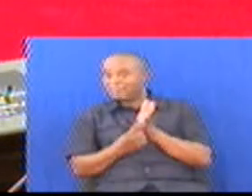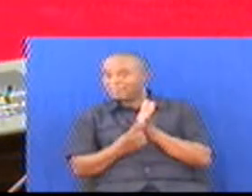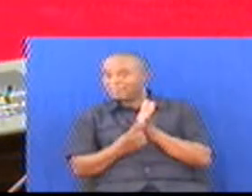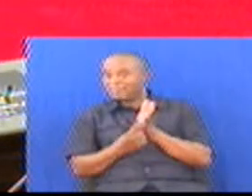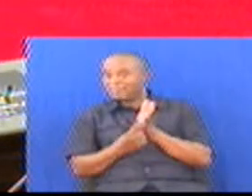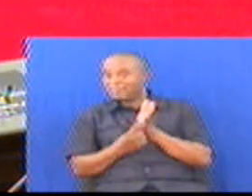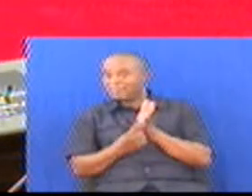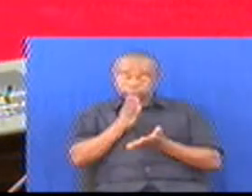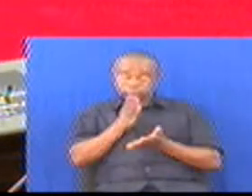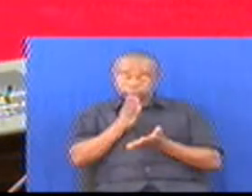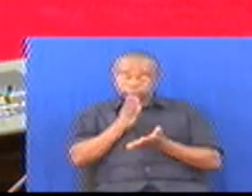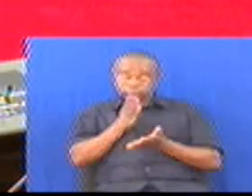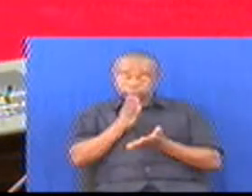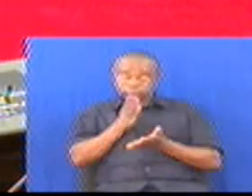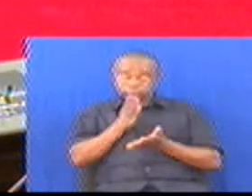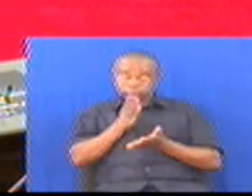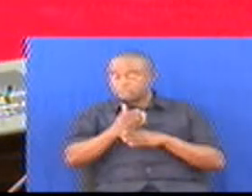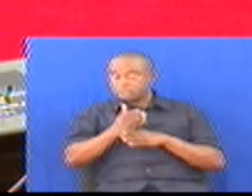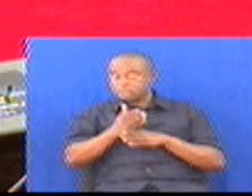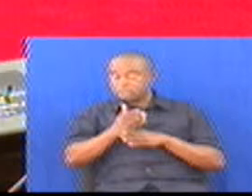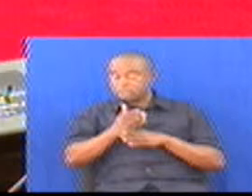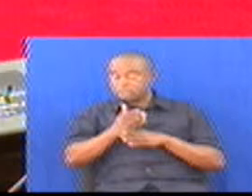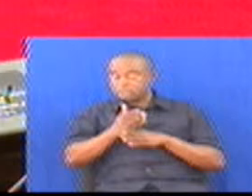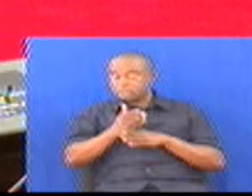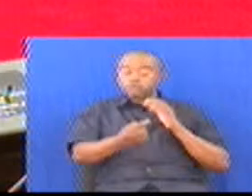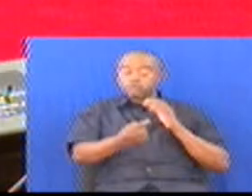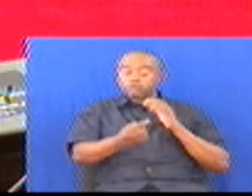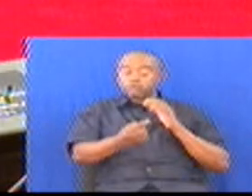ukarabati wa reli ya Dar es Salaam hadi Moshi kilomita